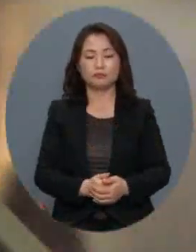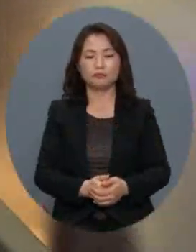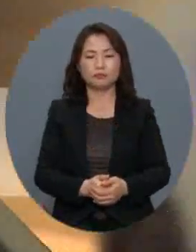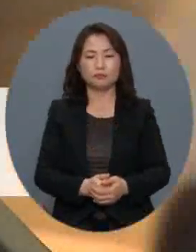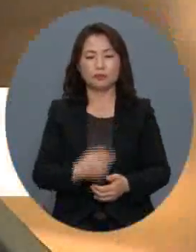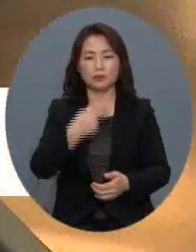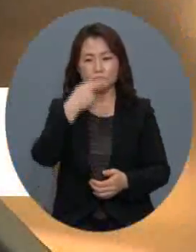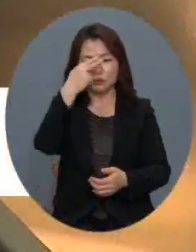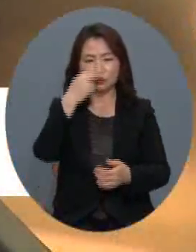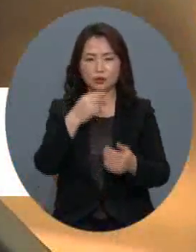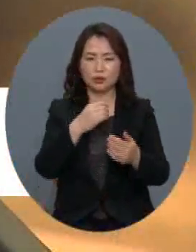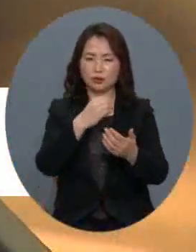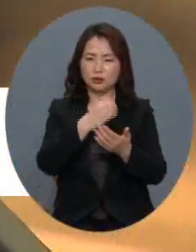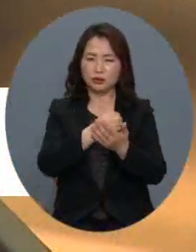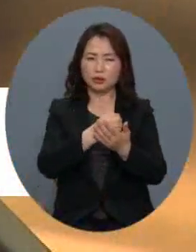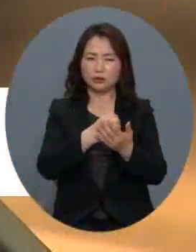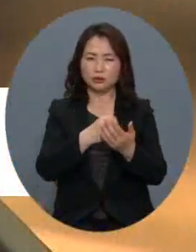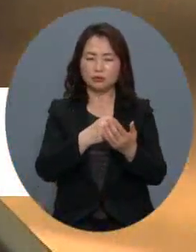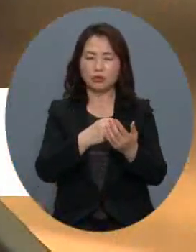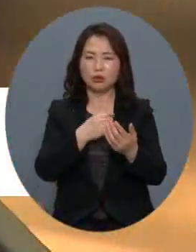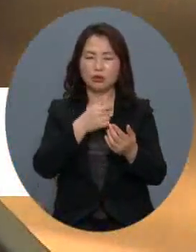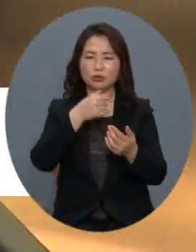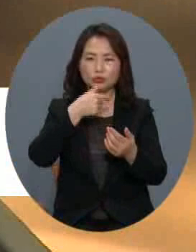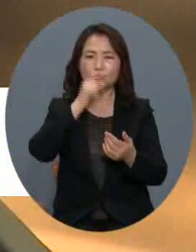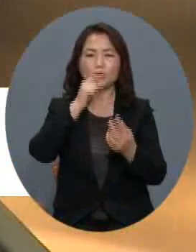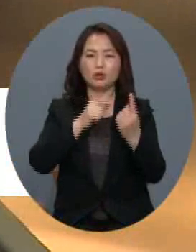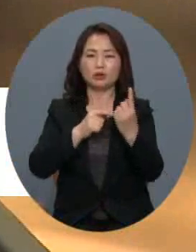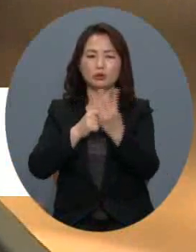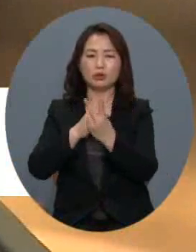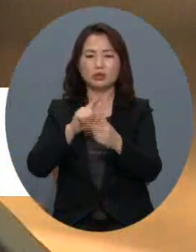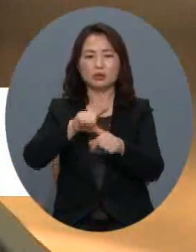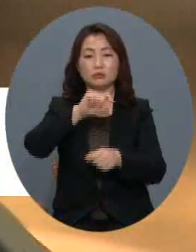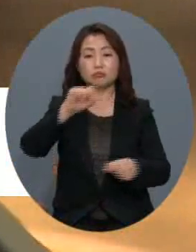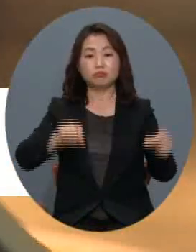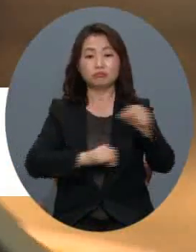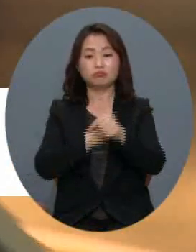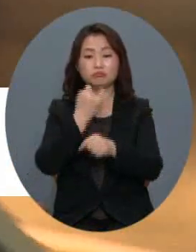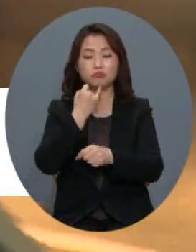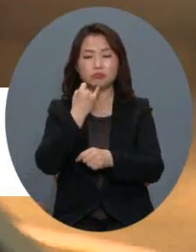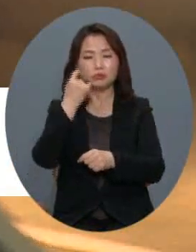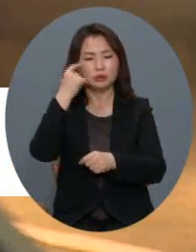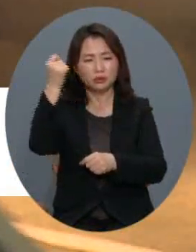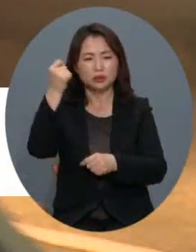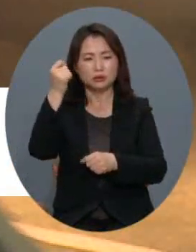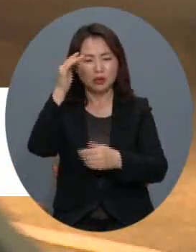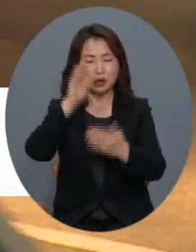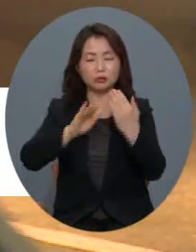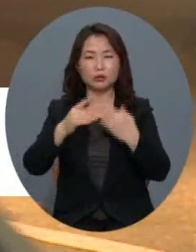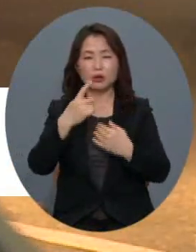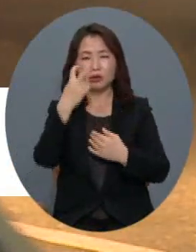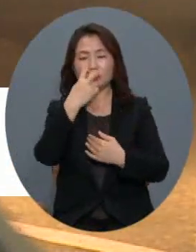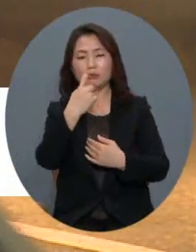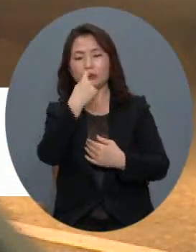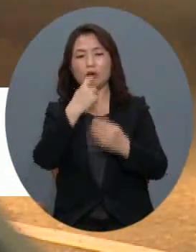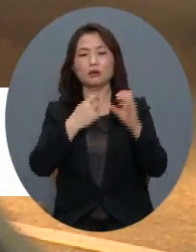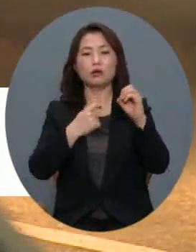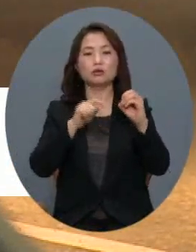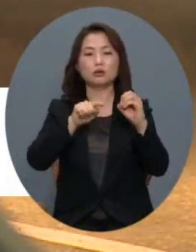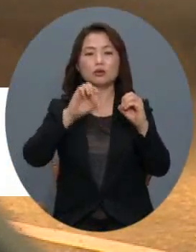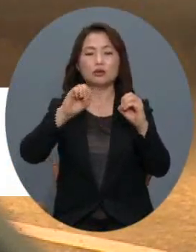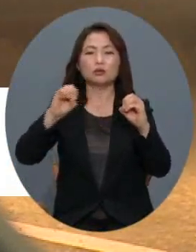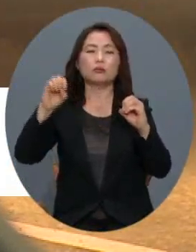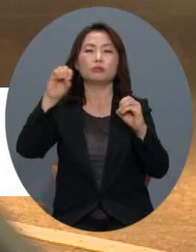제가 5 소망 공상 공상 사랑할 아 까 국장 하고